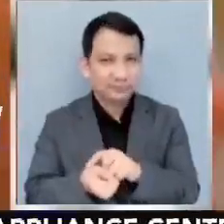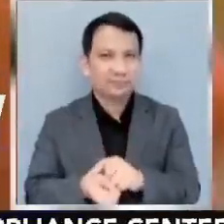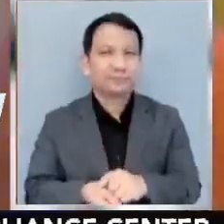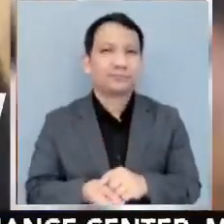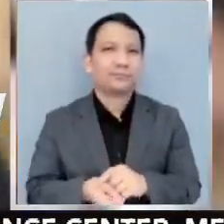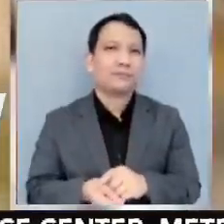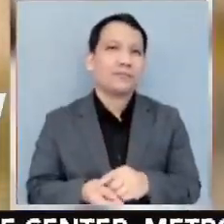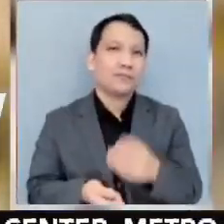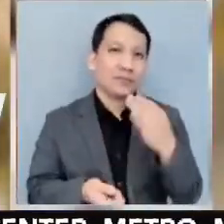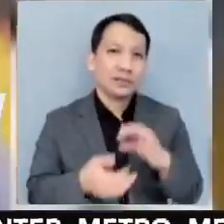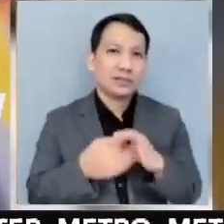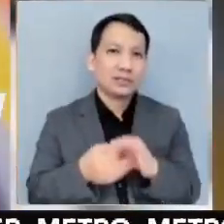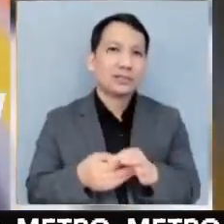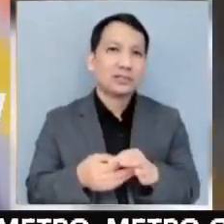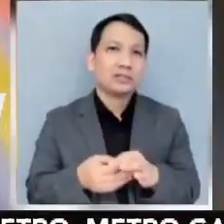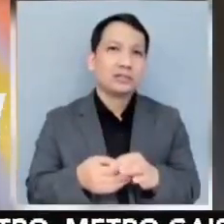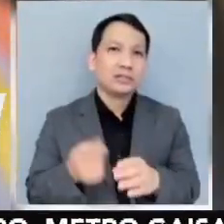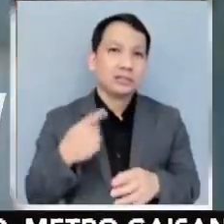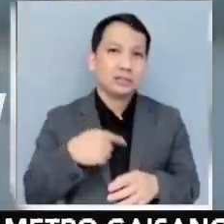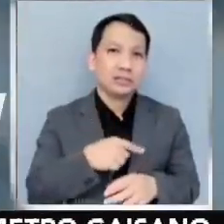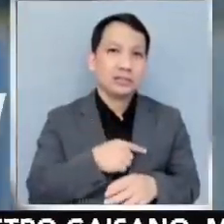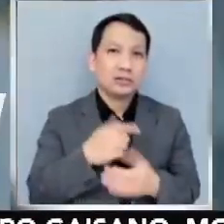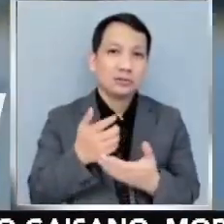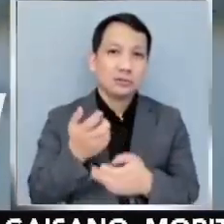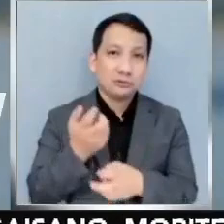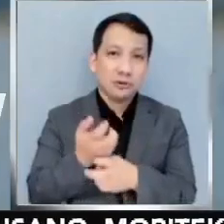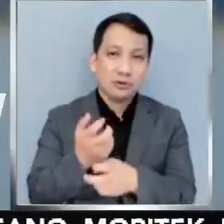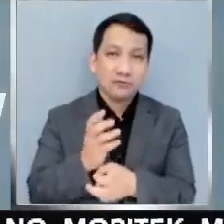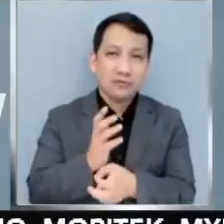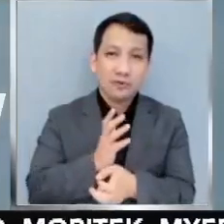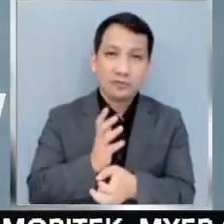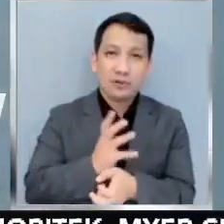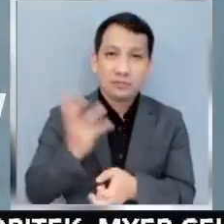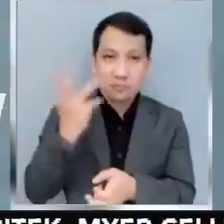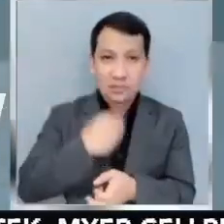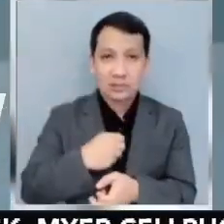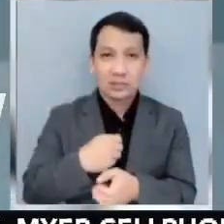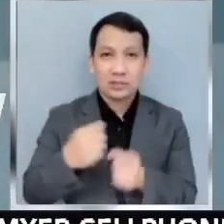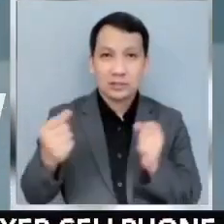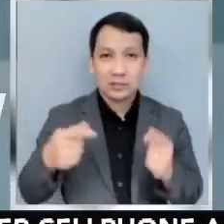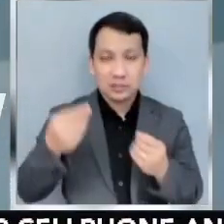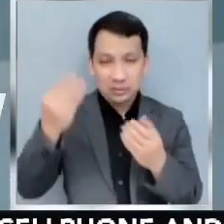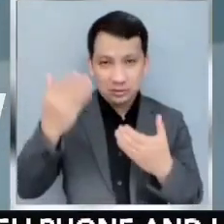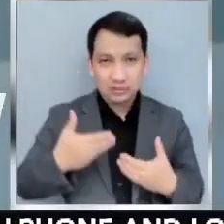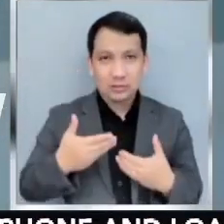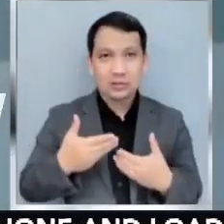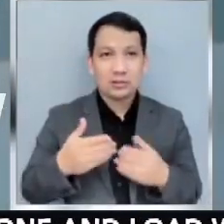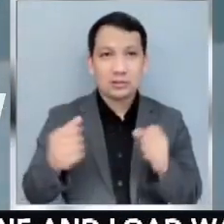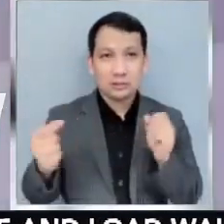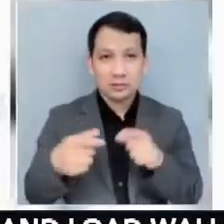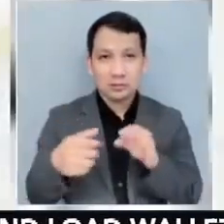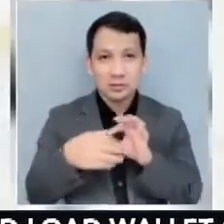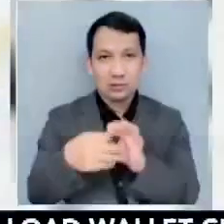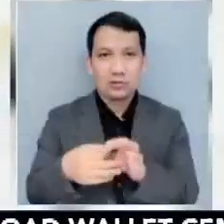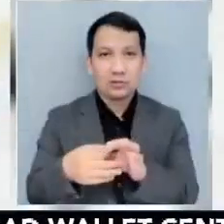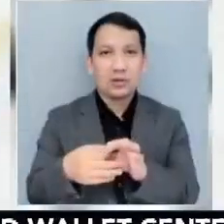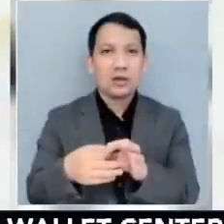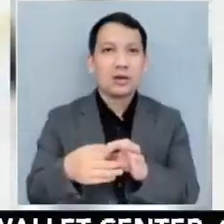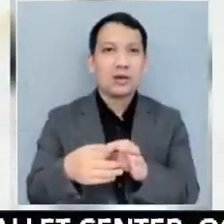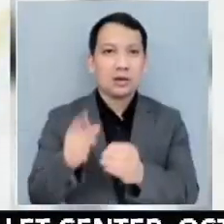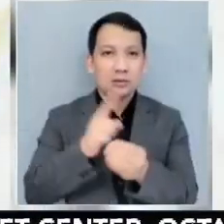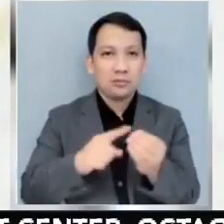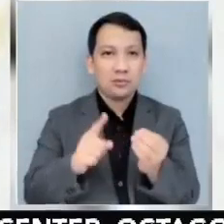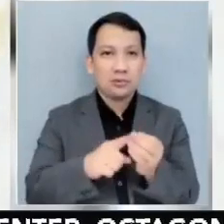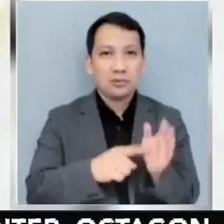daw ang pinaghirapan. Lalo pat puro magaganda ang nakakarating sa kanilang mga comments about the show. I take so